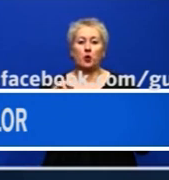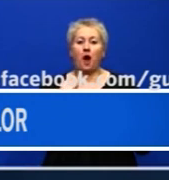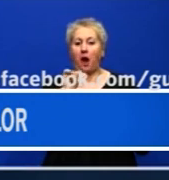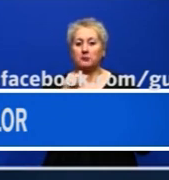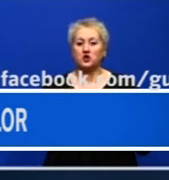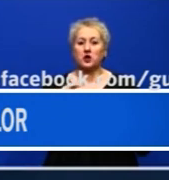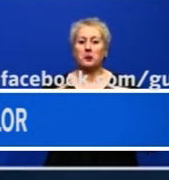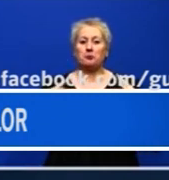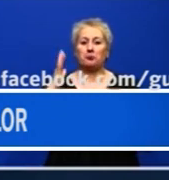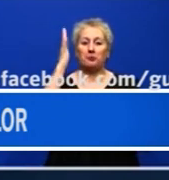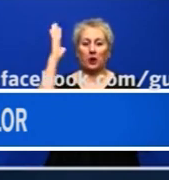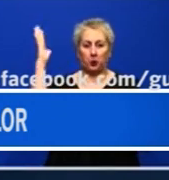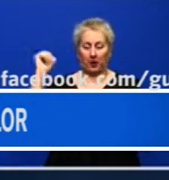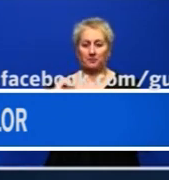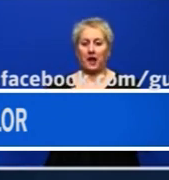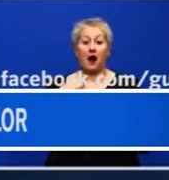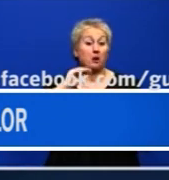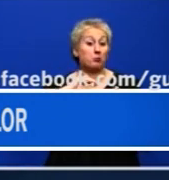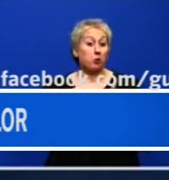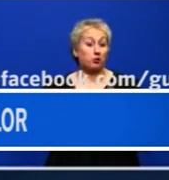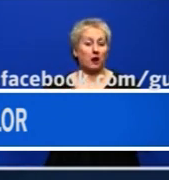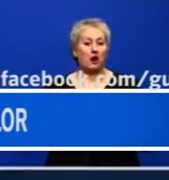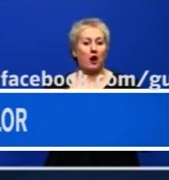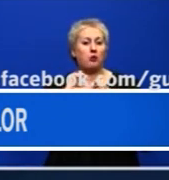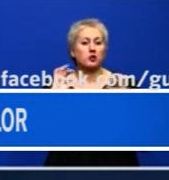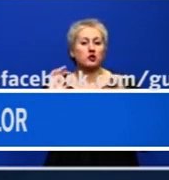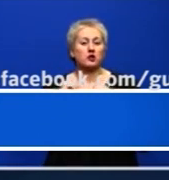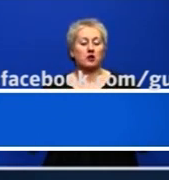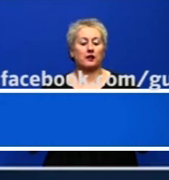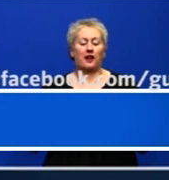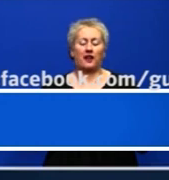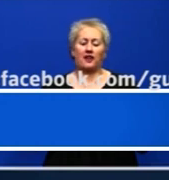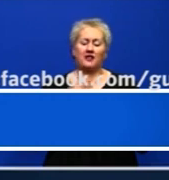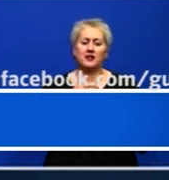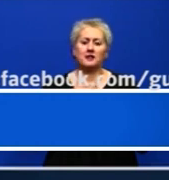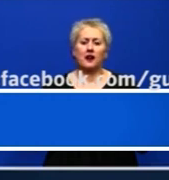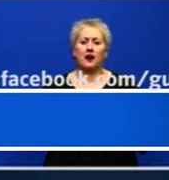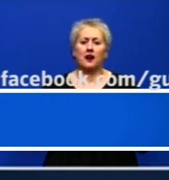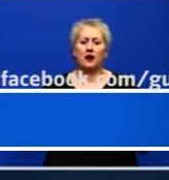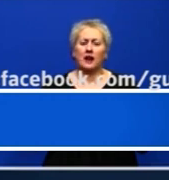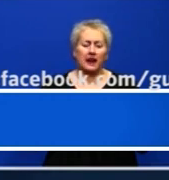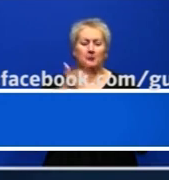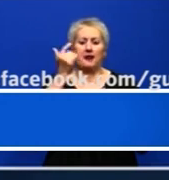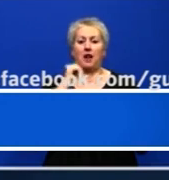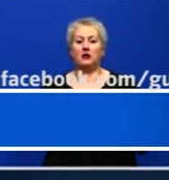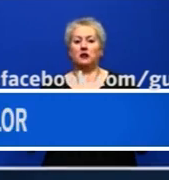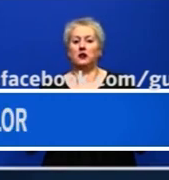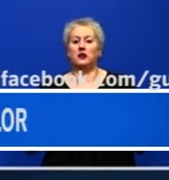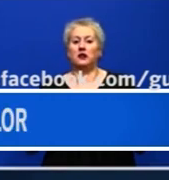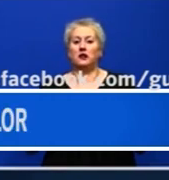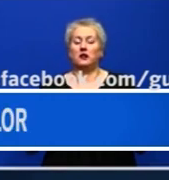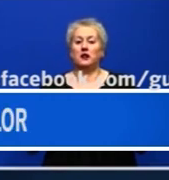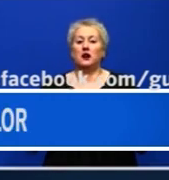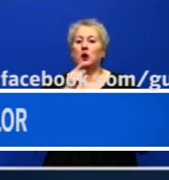și Pădurilor, prin care propunem o procedură de intervenție imediată în cazurile în care în intravilan,